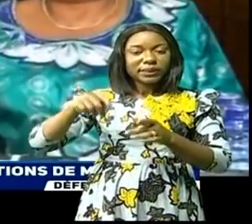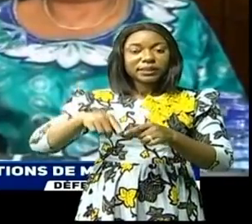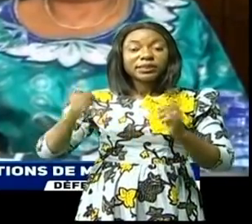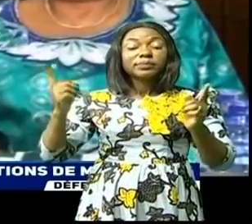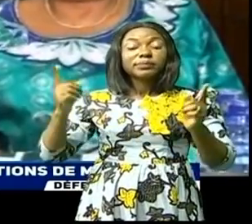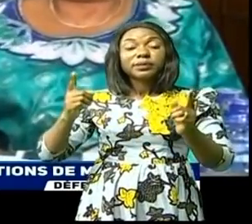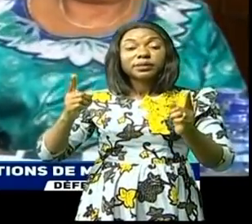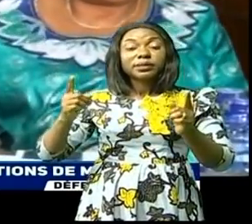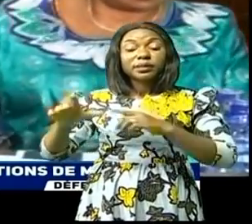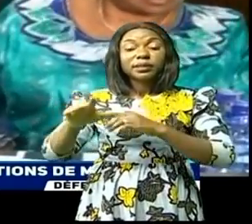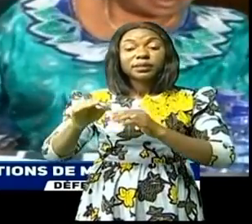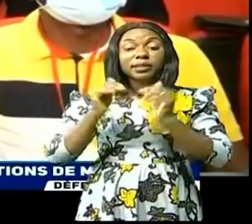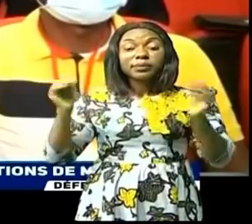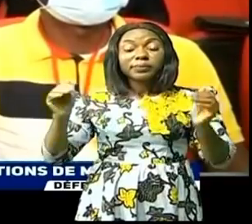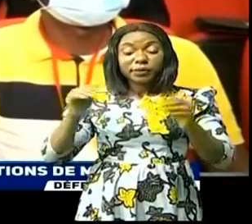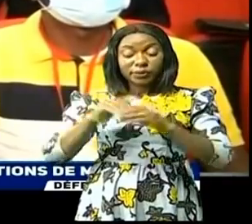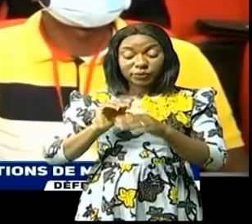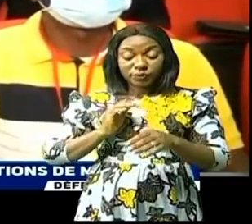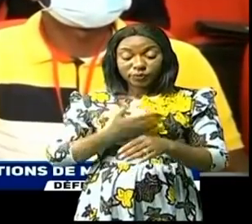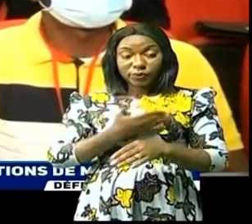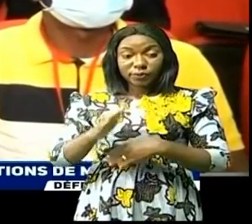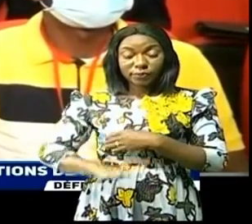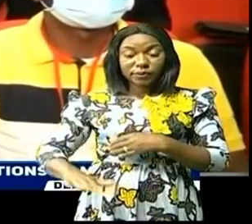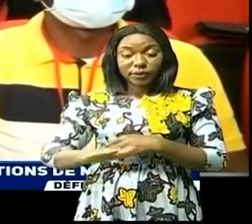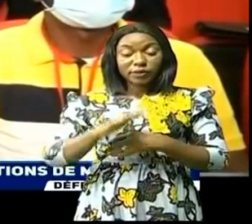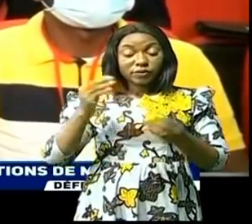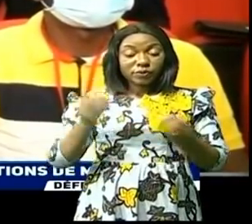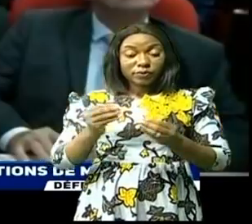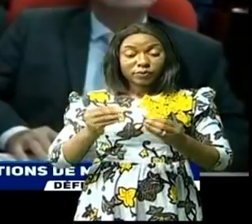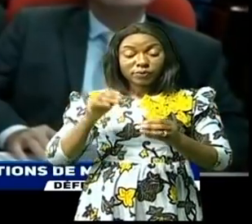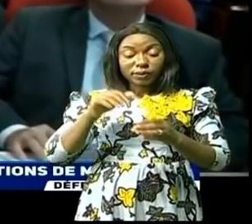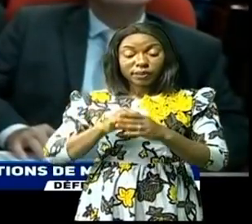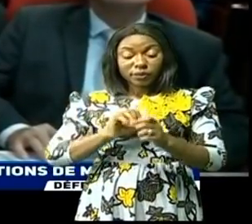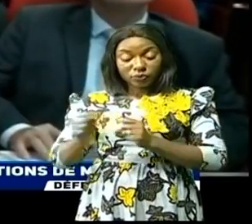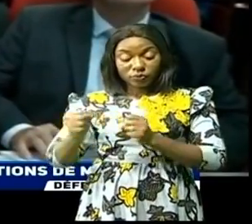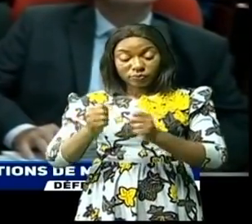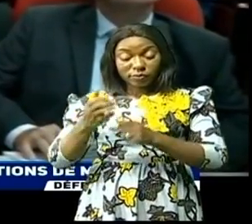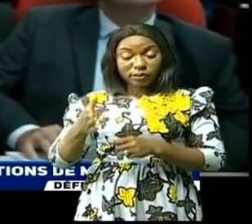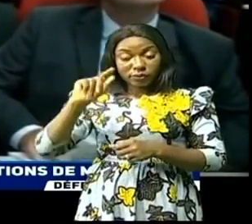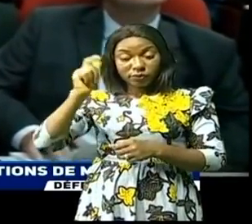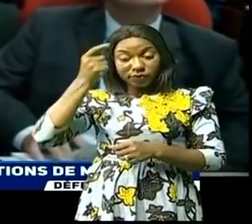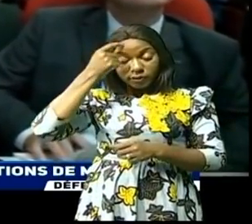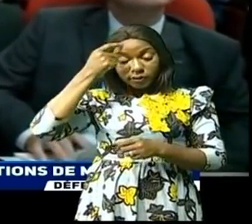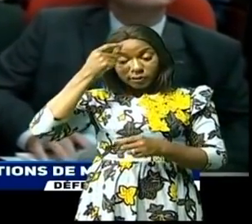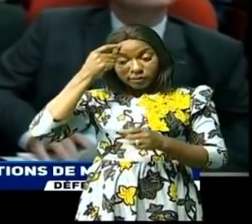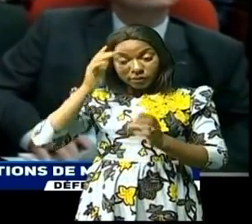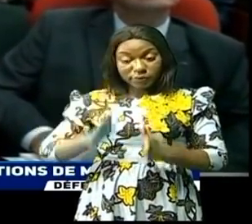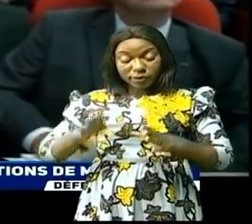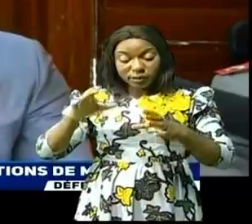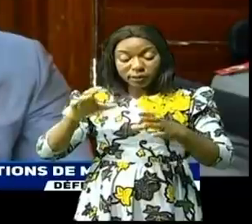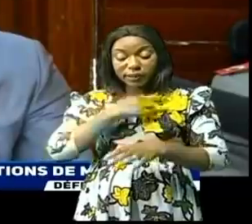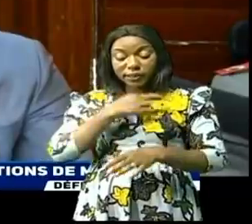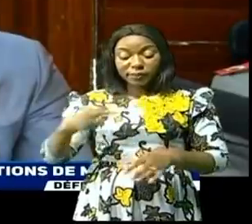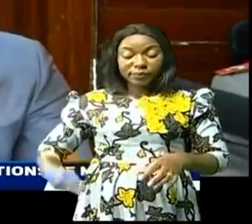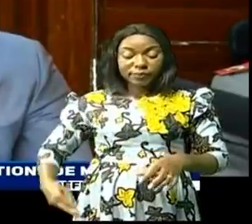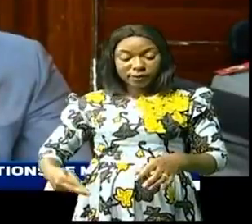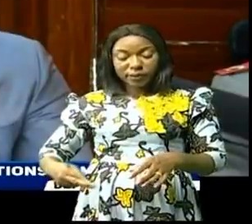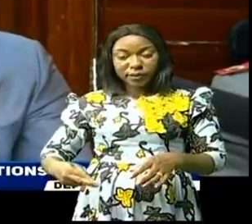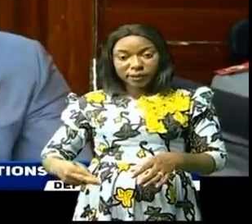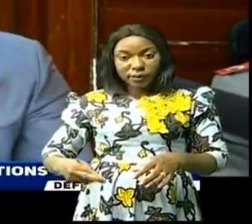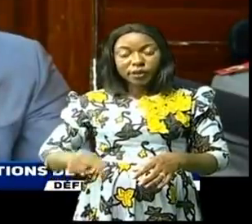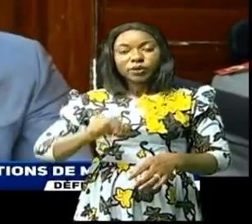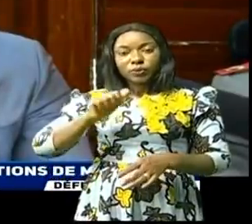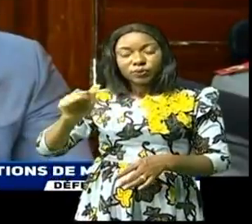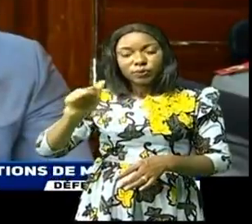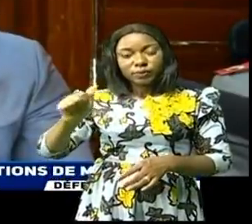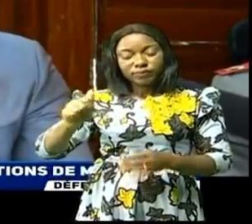dans notre pays. Et dans cette bataille, le gouvernement de la République se tient à